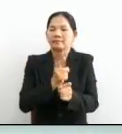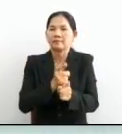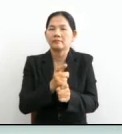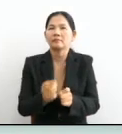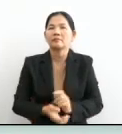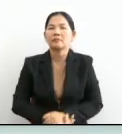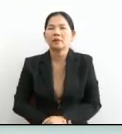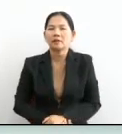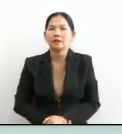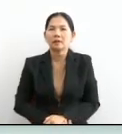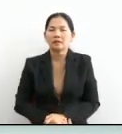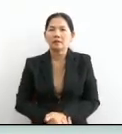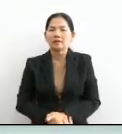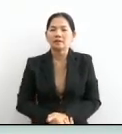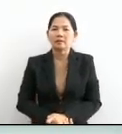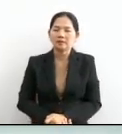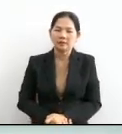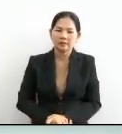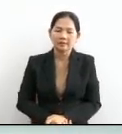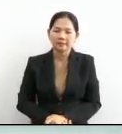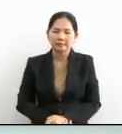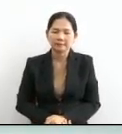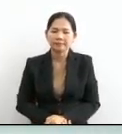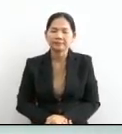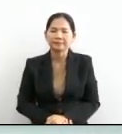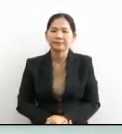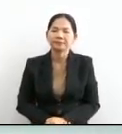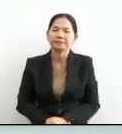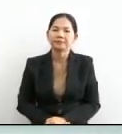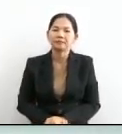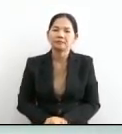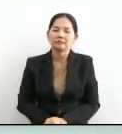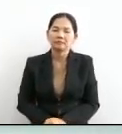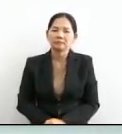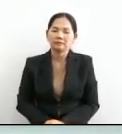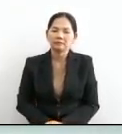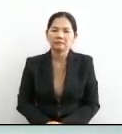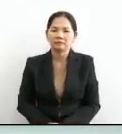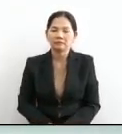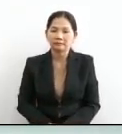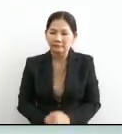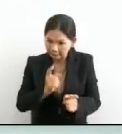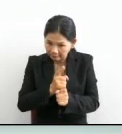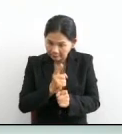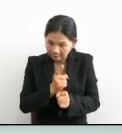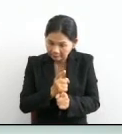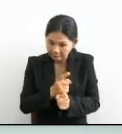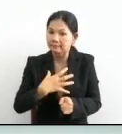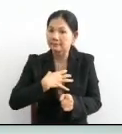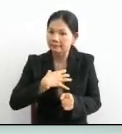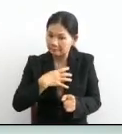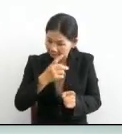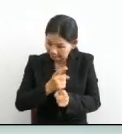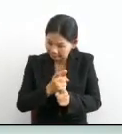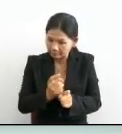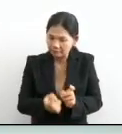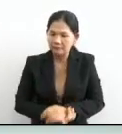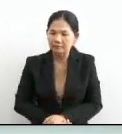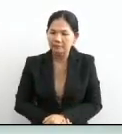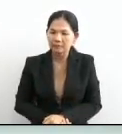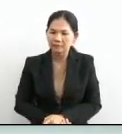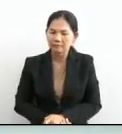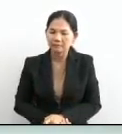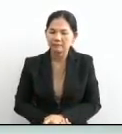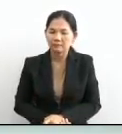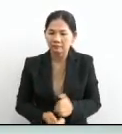ta còn chẳng thế, cha còn chẳng sợ sẽ ăn bật khay khay chàm, ở trầm trồ đầy rồi tới còn,